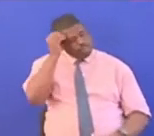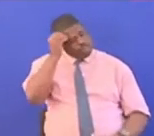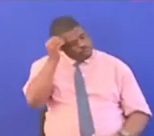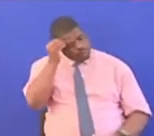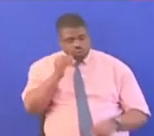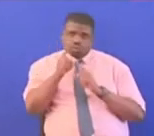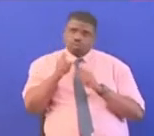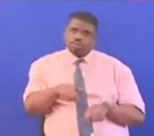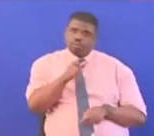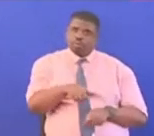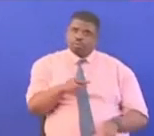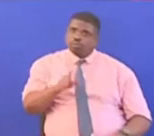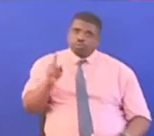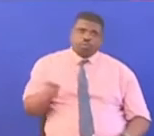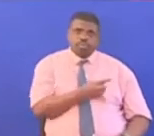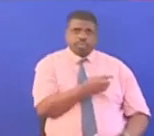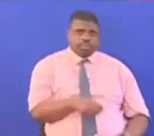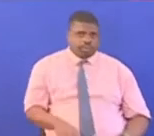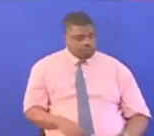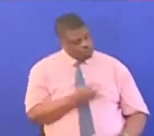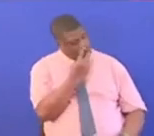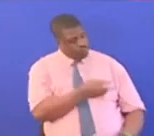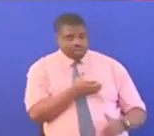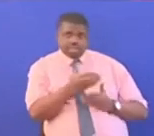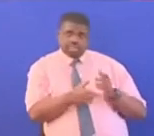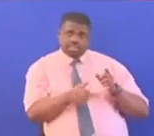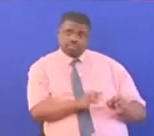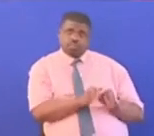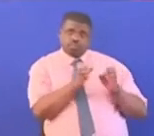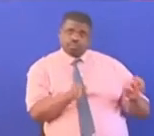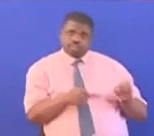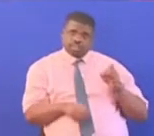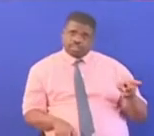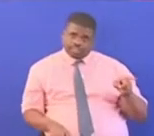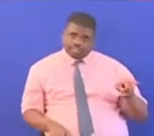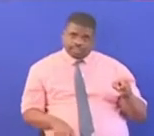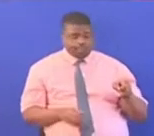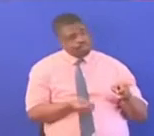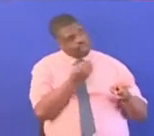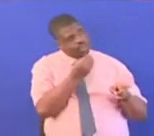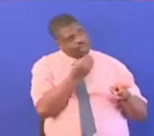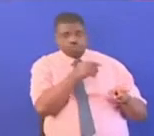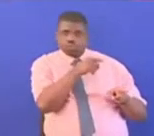na watu wanaopita kwa ajili ya kuangalia maeneo ambayo tumeyatenga kwa ajili ya malisho ya